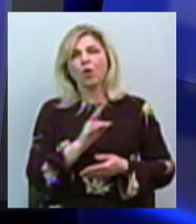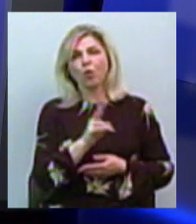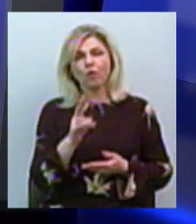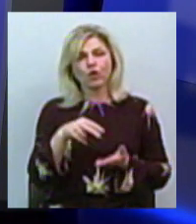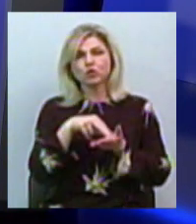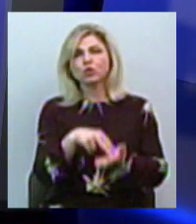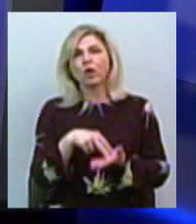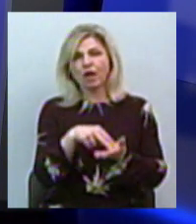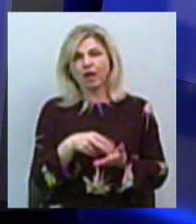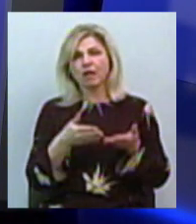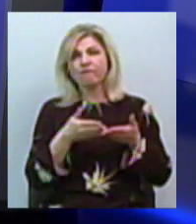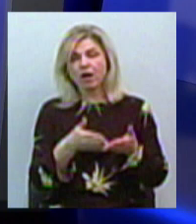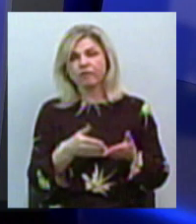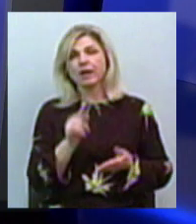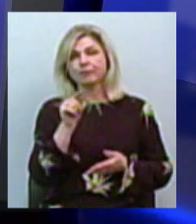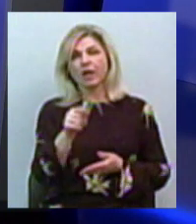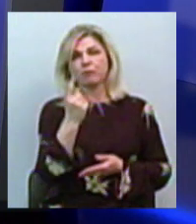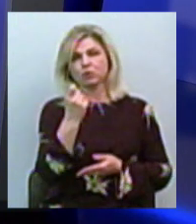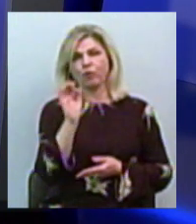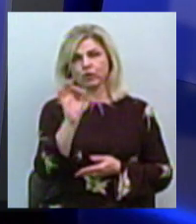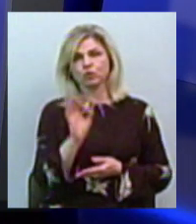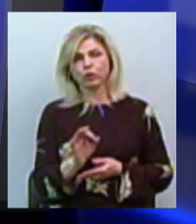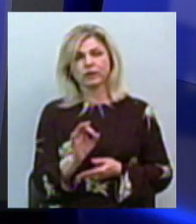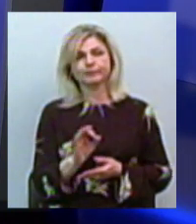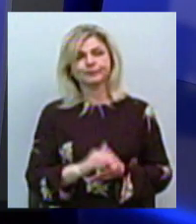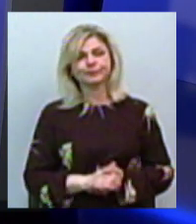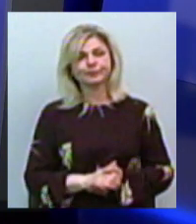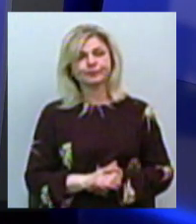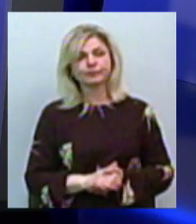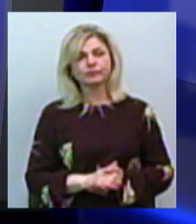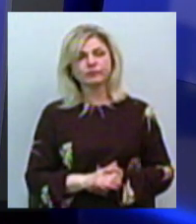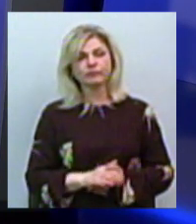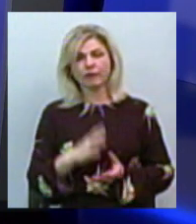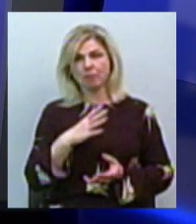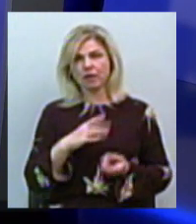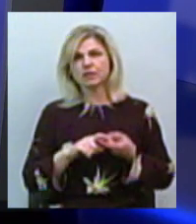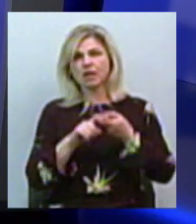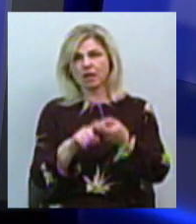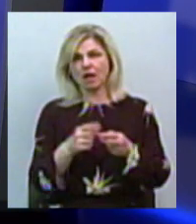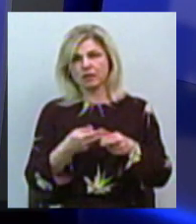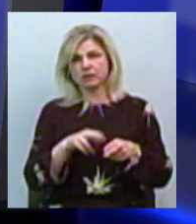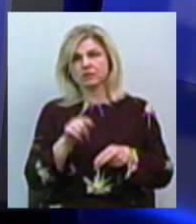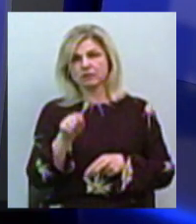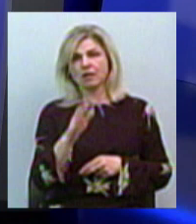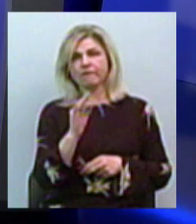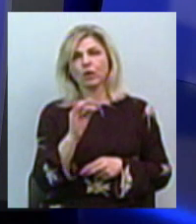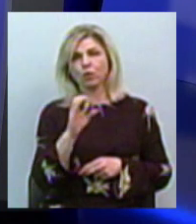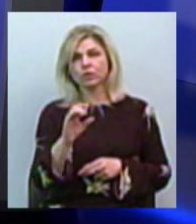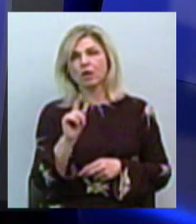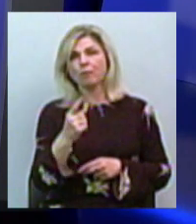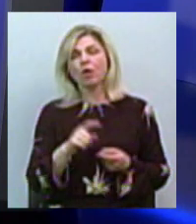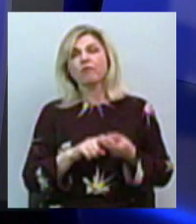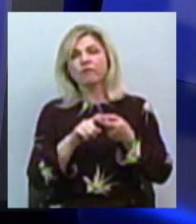на відстоях, що там фактично всі 100% були вражені цим вірусом. Це саме пов'язано з тим, що він